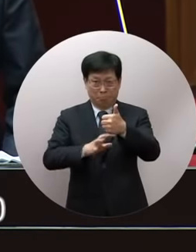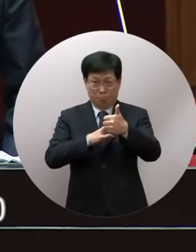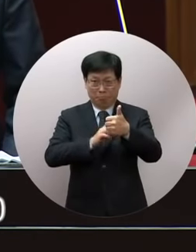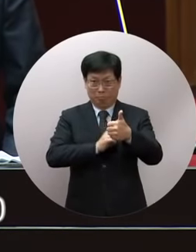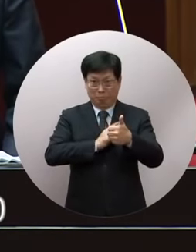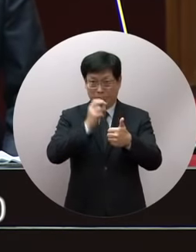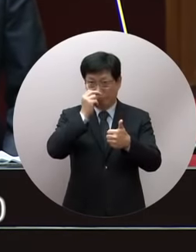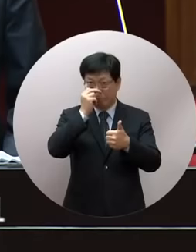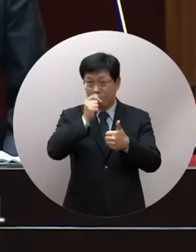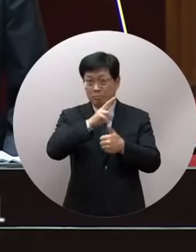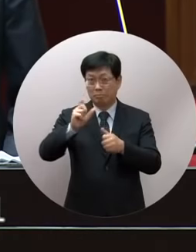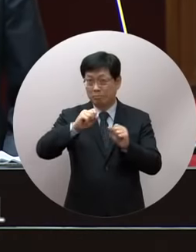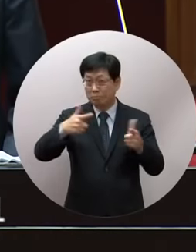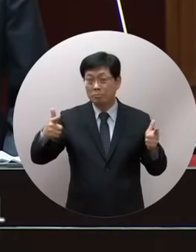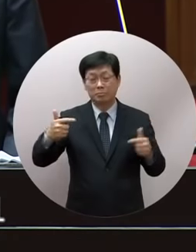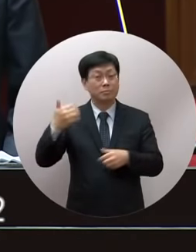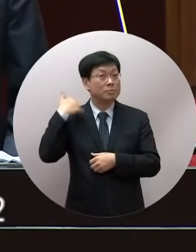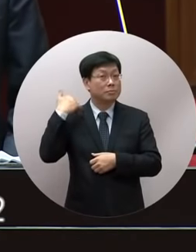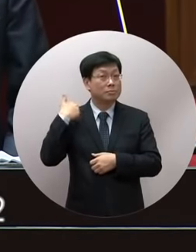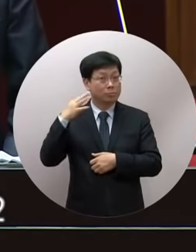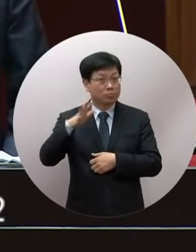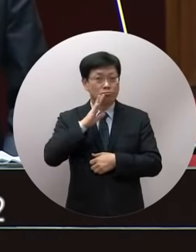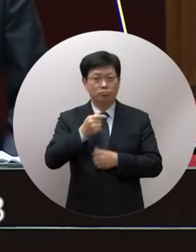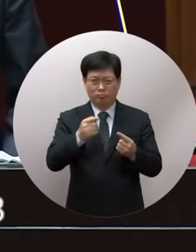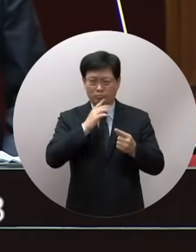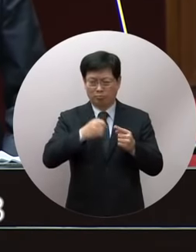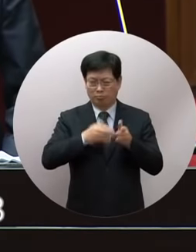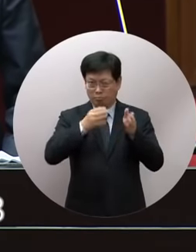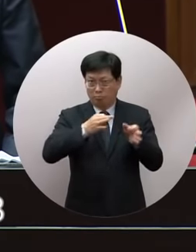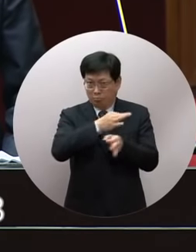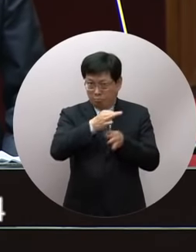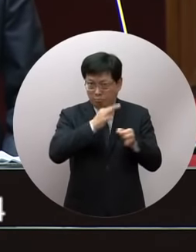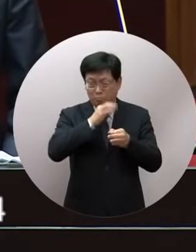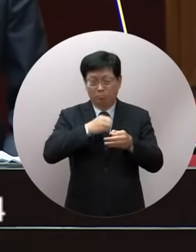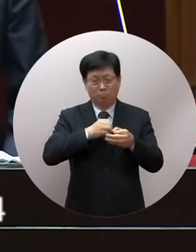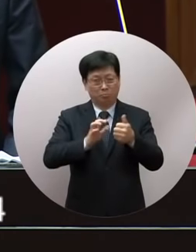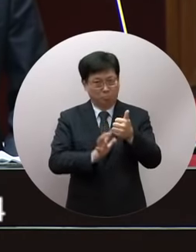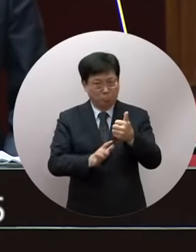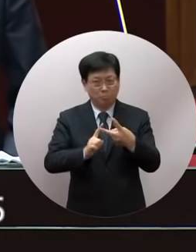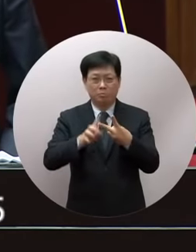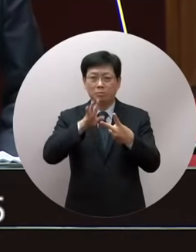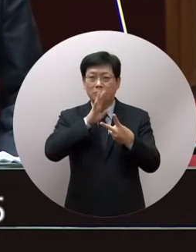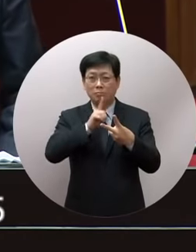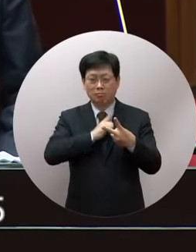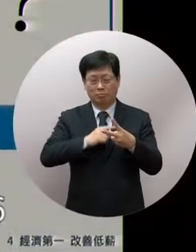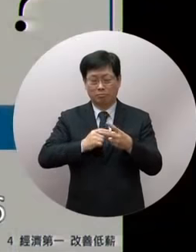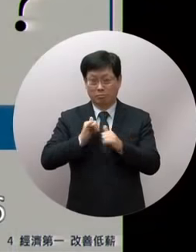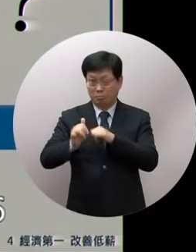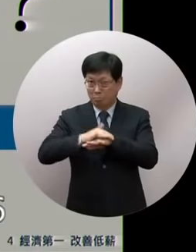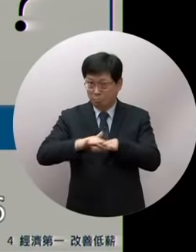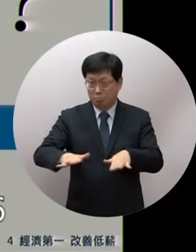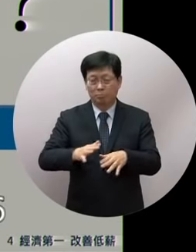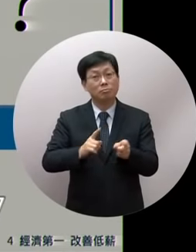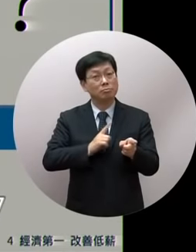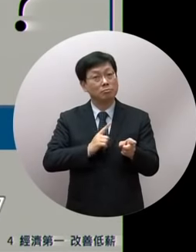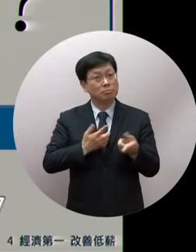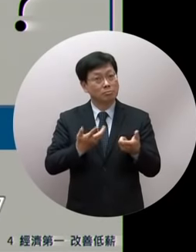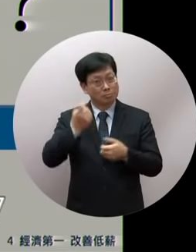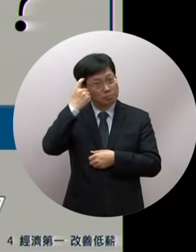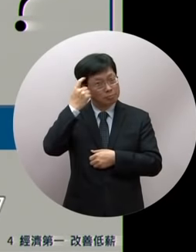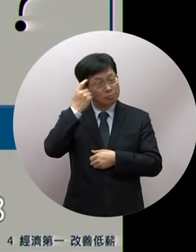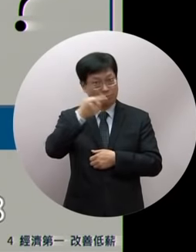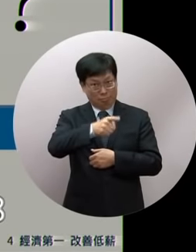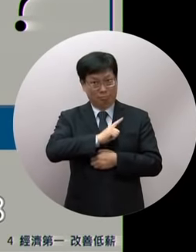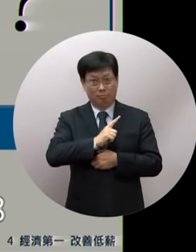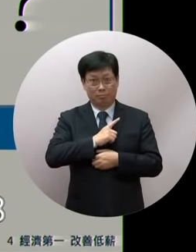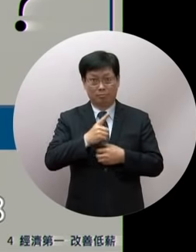的特色，那过去有人是一个内阁是拼经济的内阁，有人是拼自然的内阁，你认为